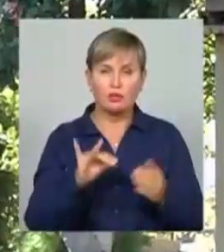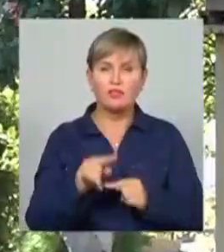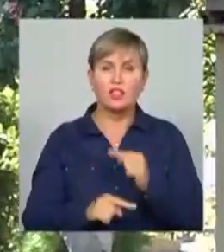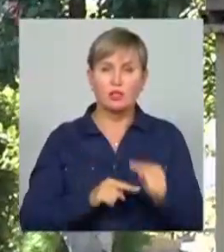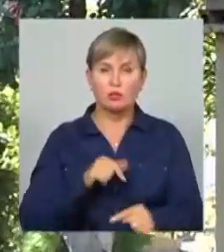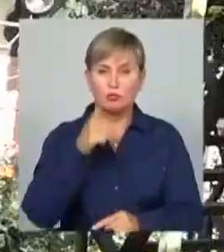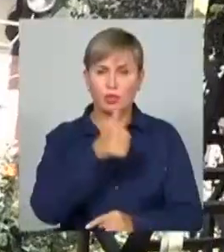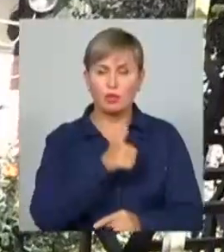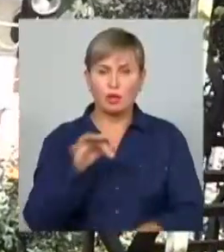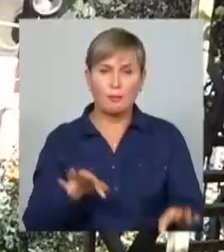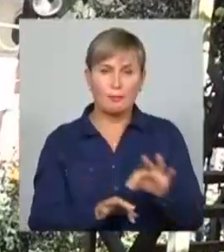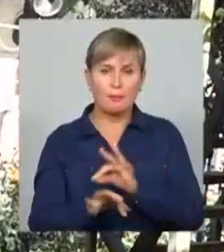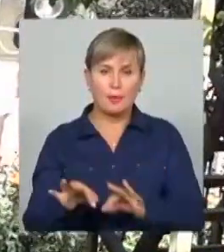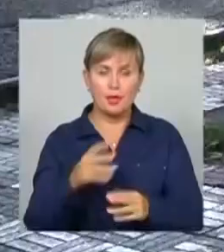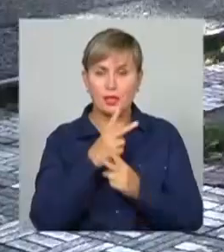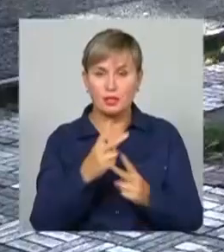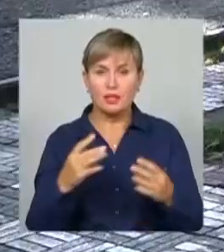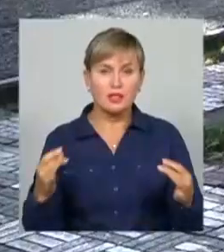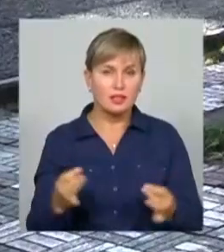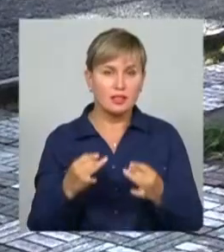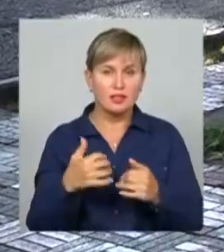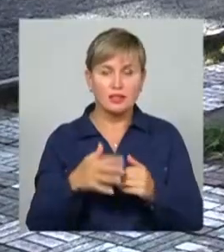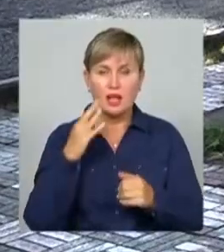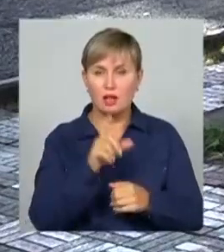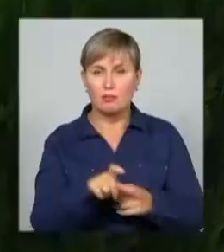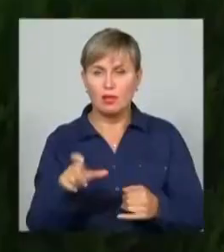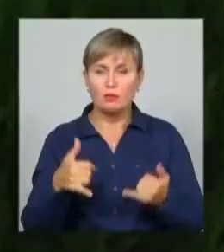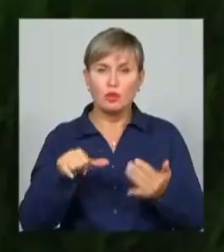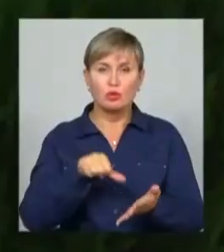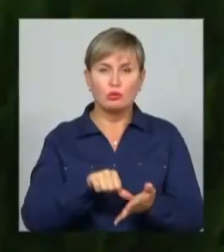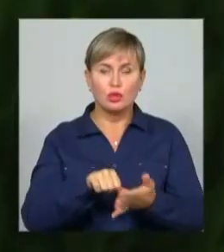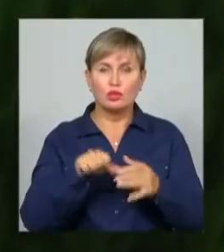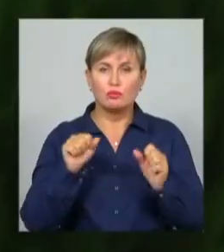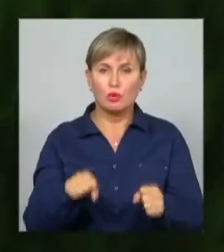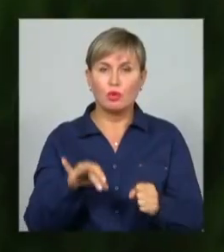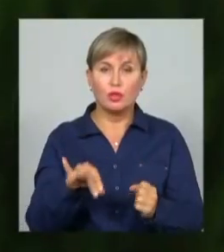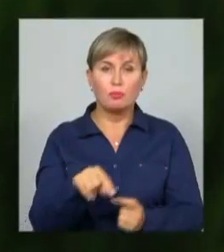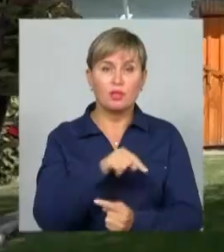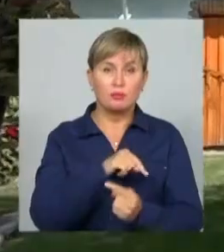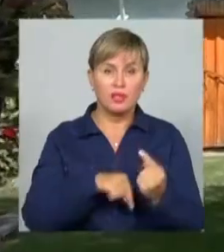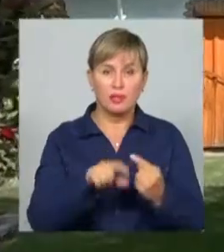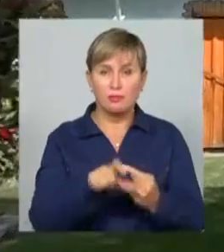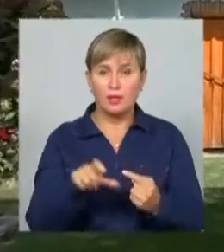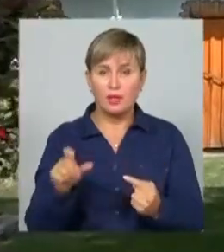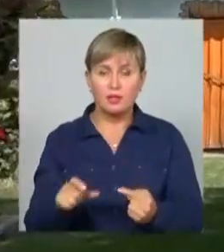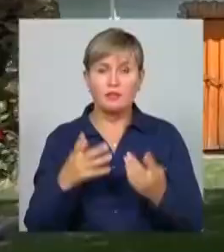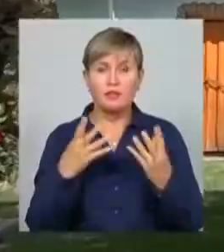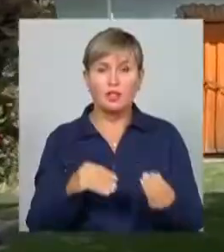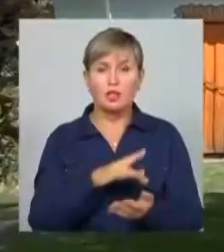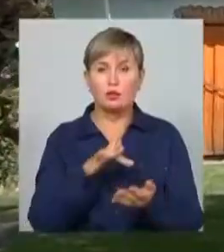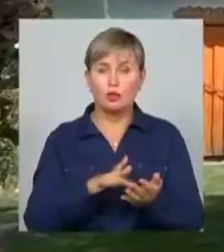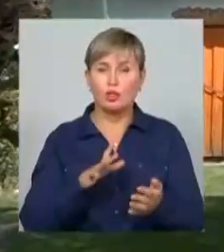следующем году. Проект вызвал огромный интерес среди алматинцев, и теперь участвовать в нем смогут и предприниматели. Напомним, в День города